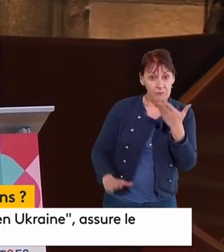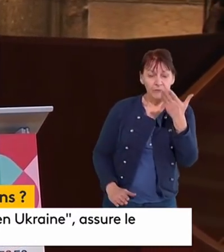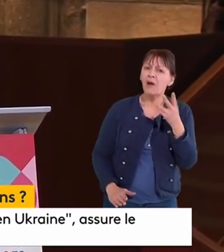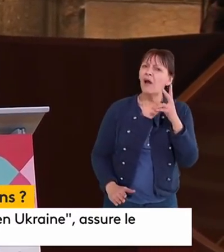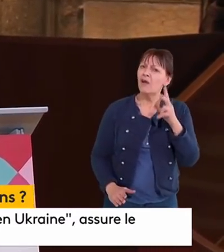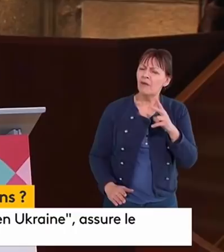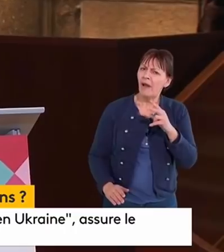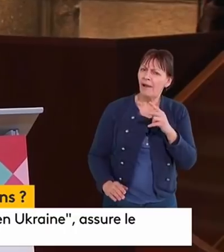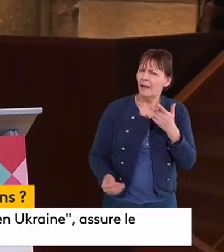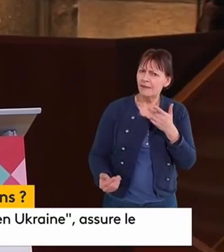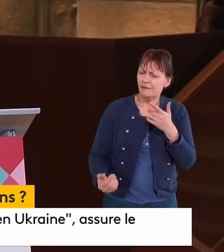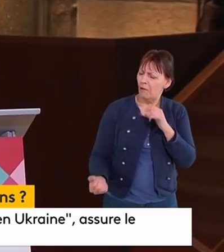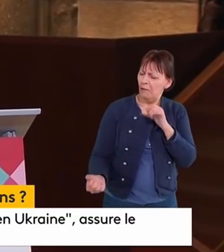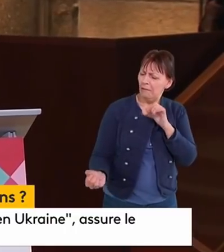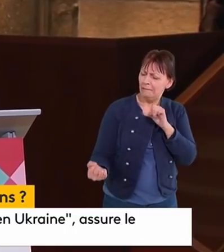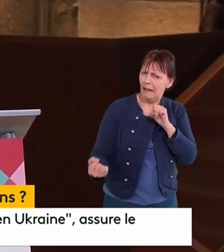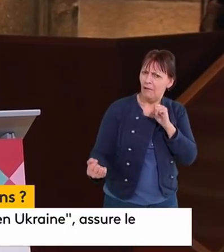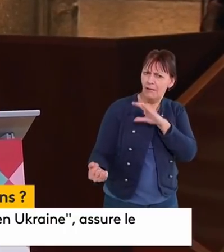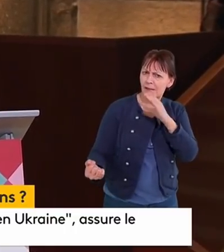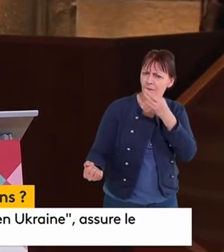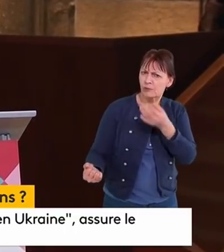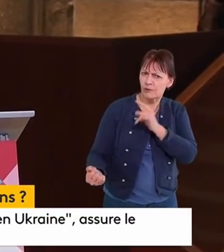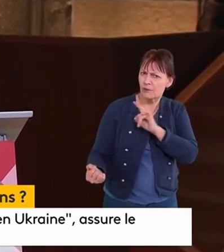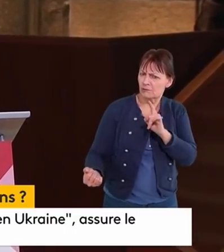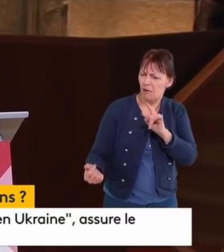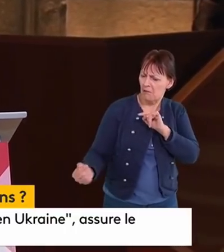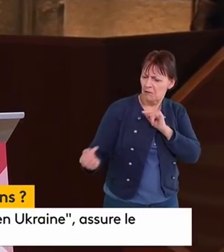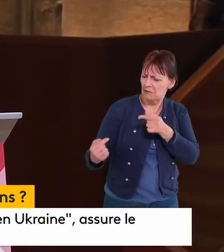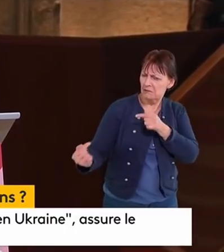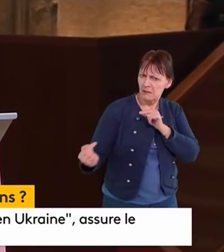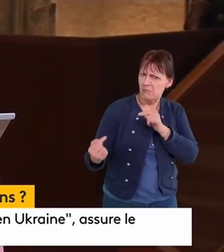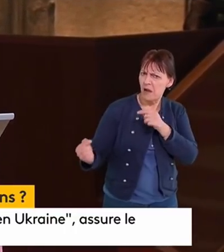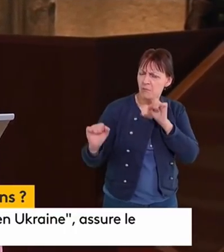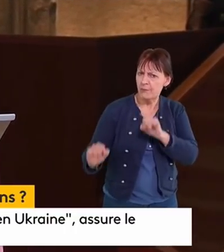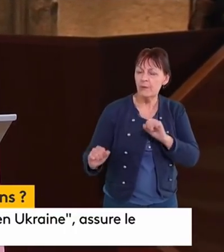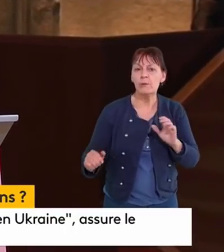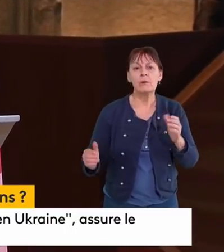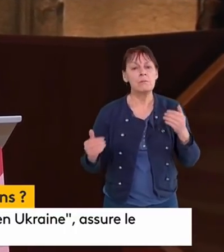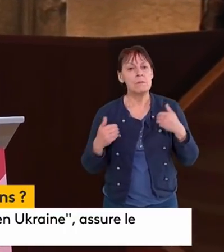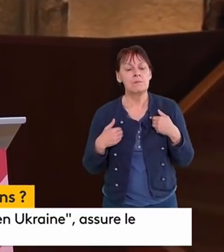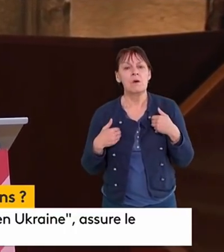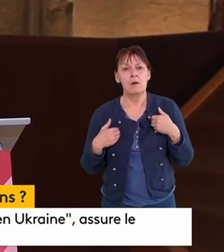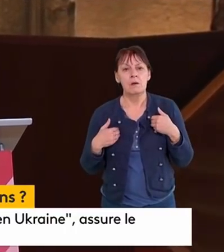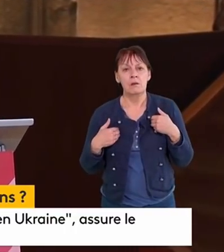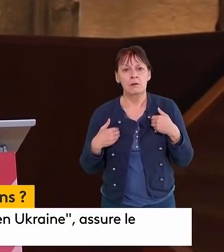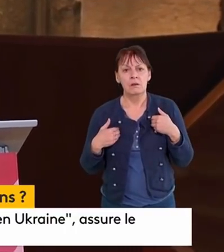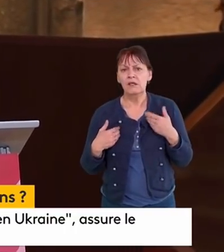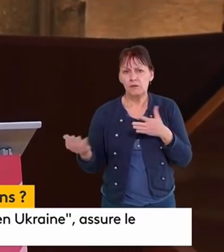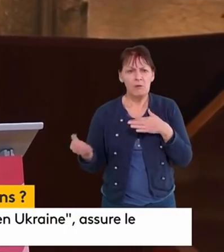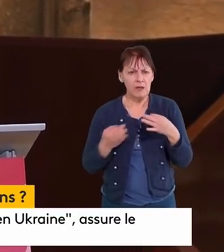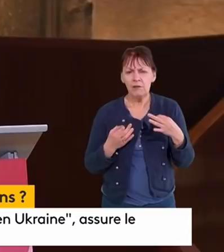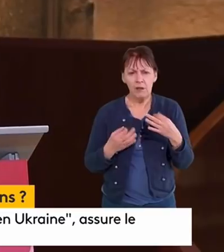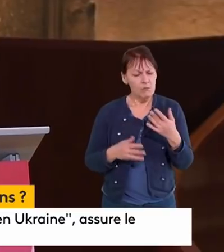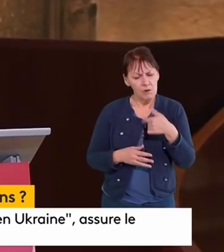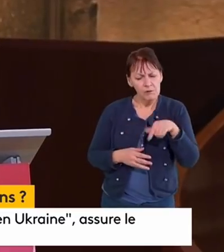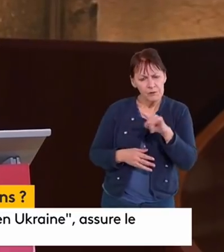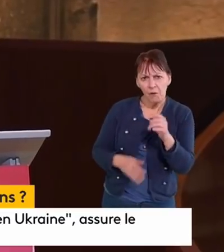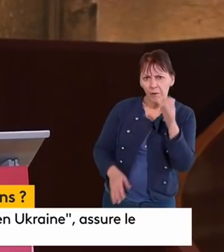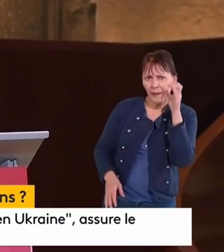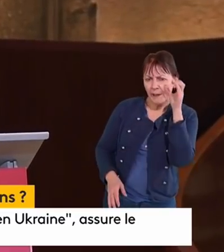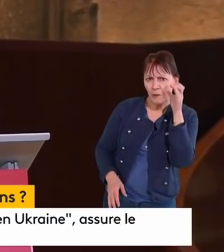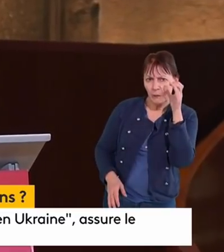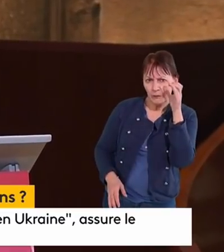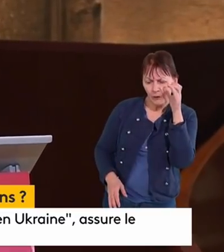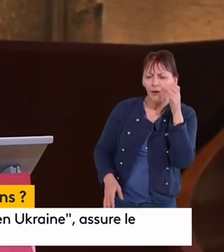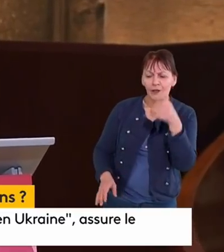partager d'ailleurs aussi, avec qui on peut débattre. Mais moi j'ai eu la possibilité, je le fais à chaque fois, de les écouter, de leur tendre le